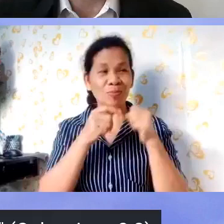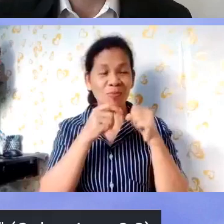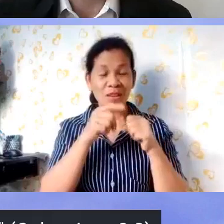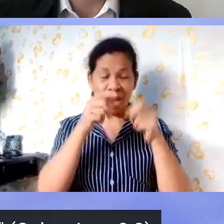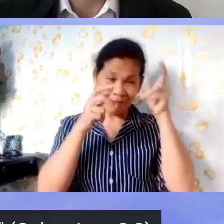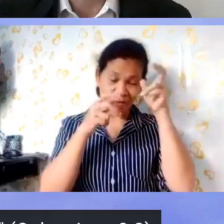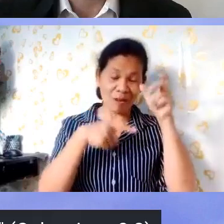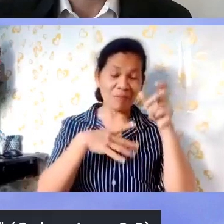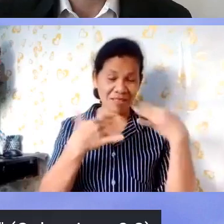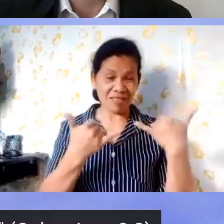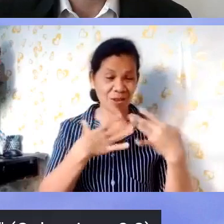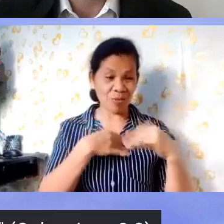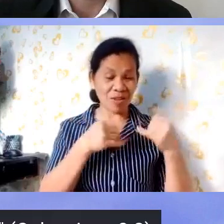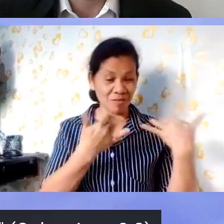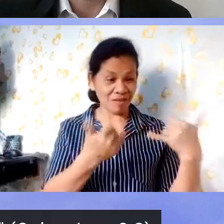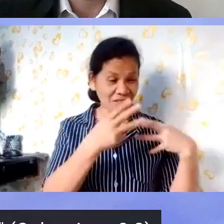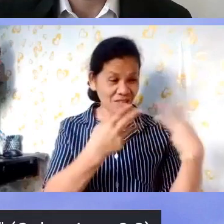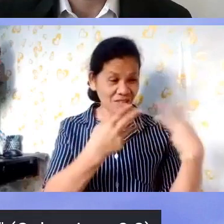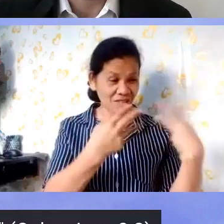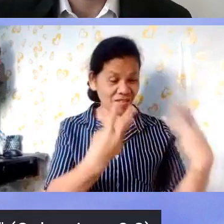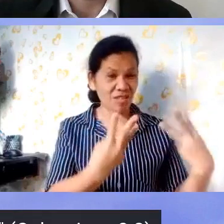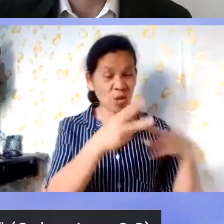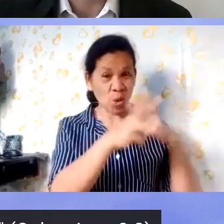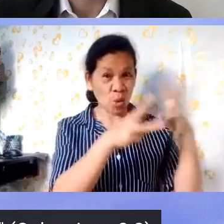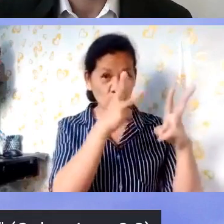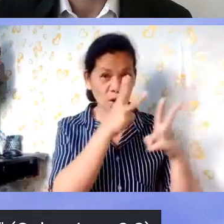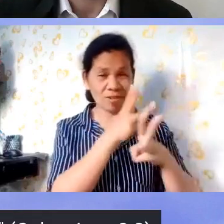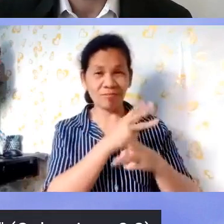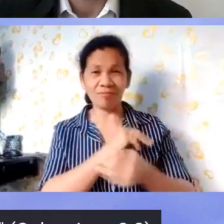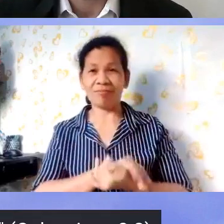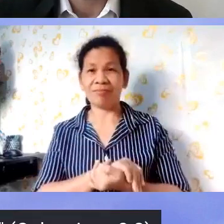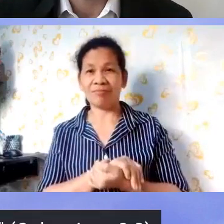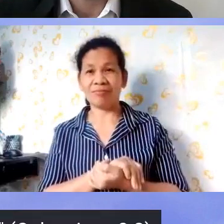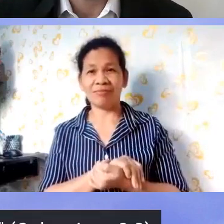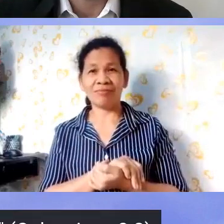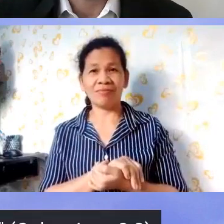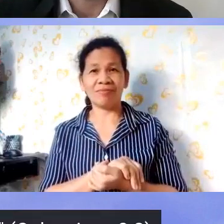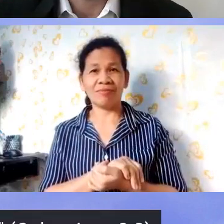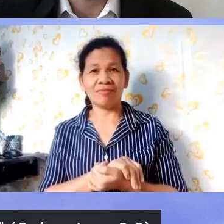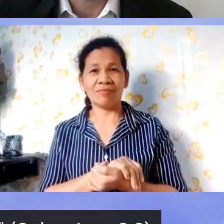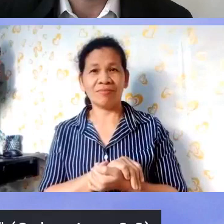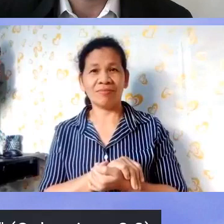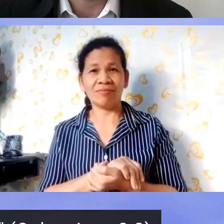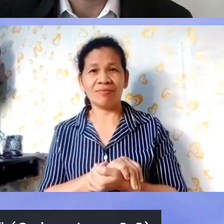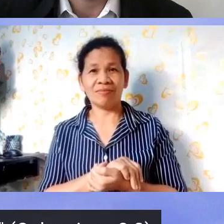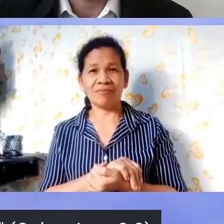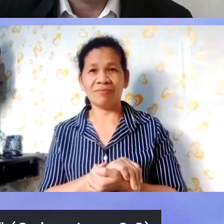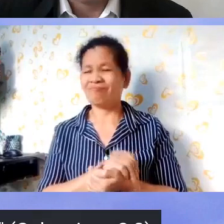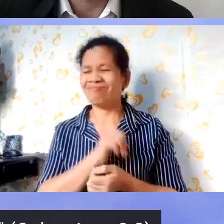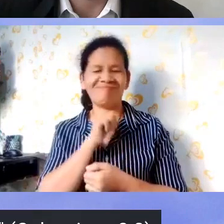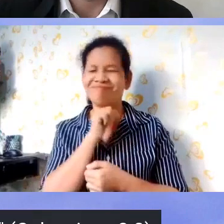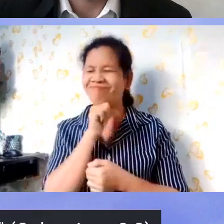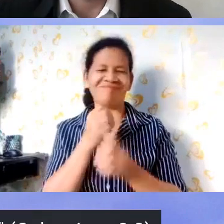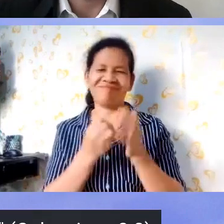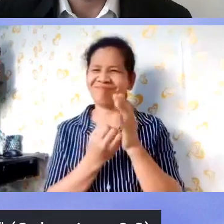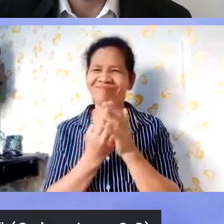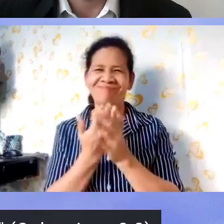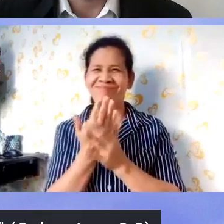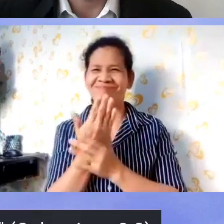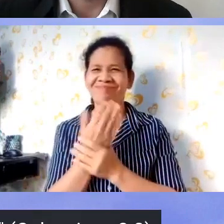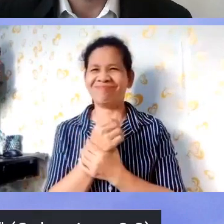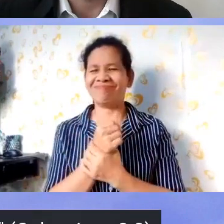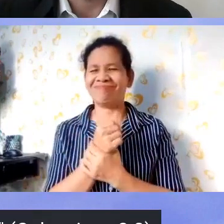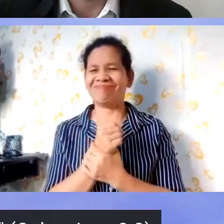At ang malungkot po kapag tayo po ay nakatingin sa sanlibutan, hindi po tayong lalago. Kaya ito'y maganda din